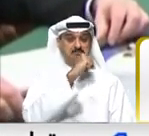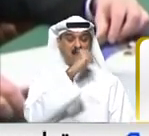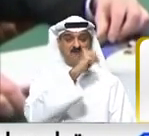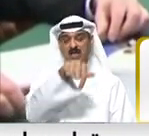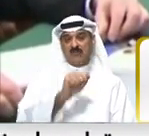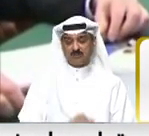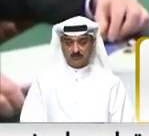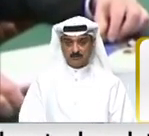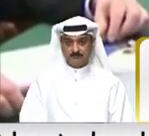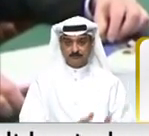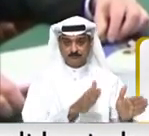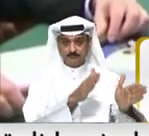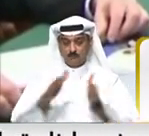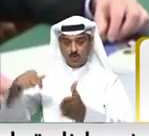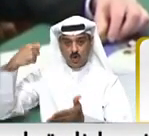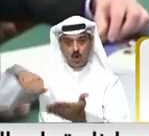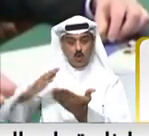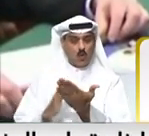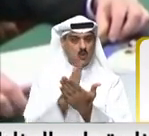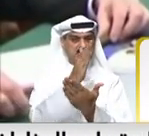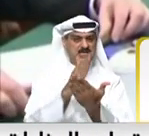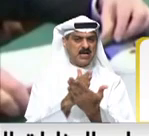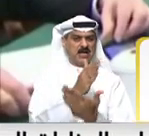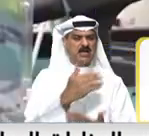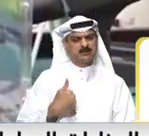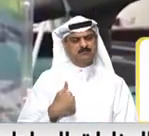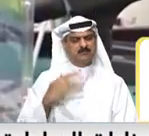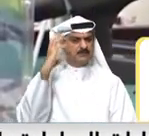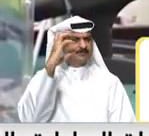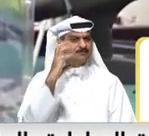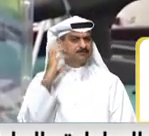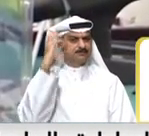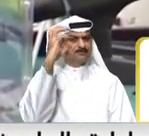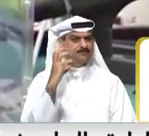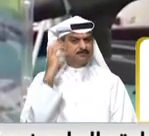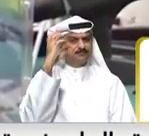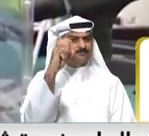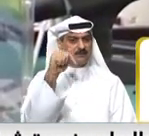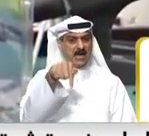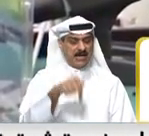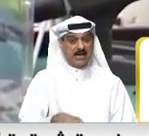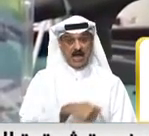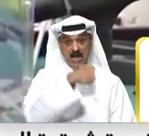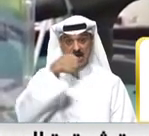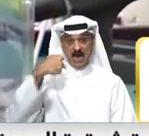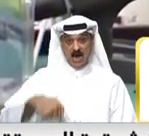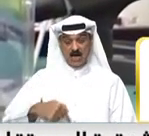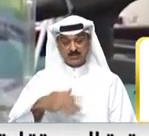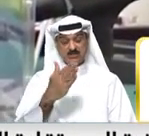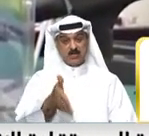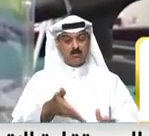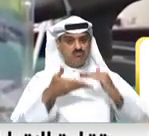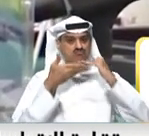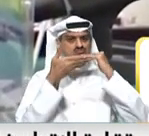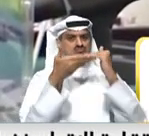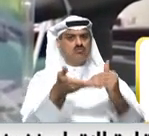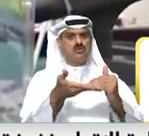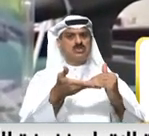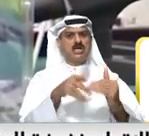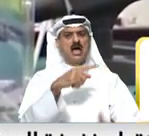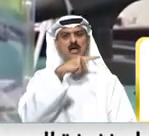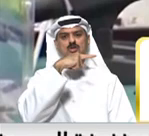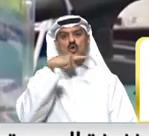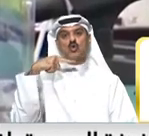بلينكن أعرب أيضا عن قلق بلاده البالغ بشأن توفير الصين المكونات التي تحرك